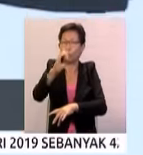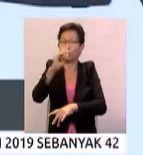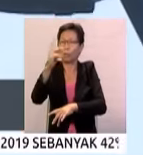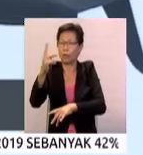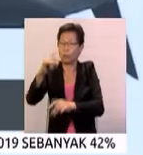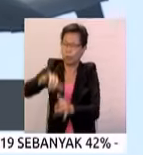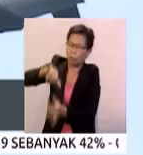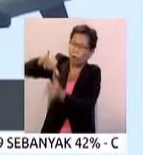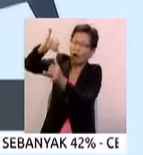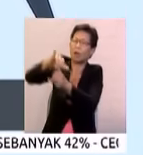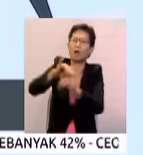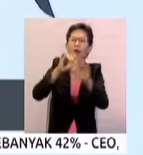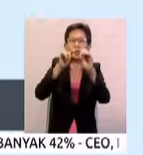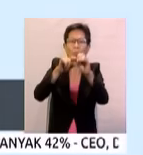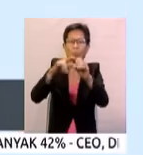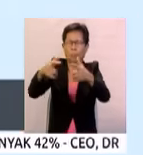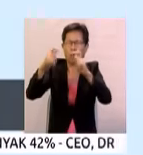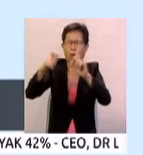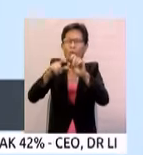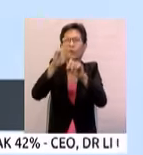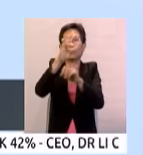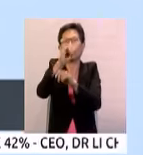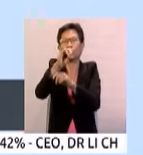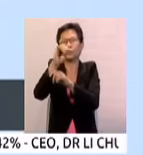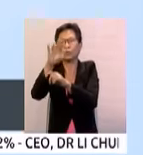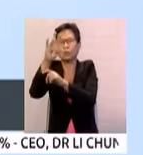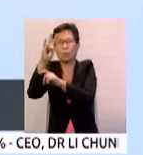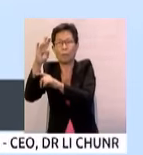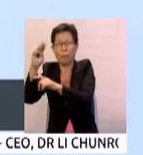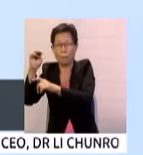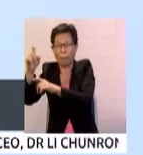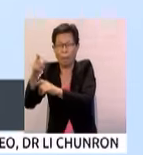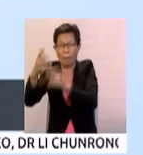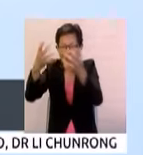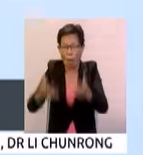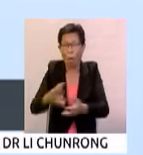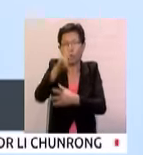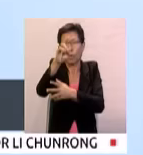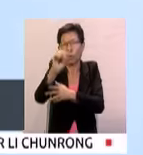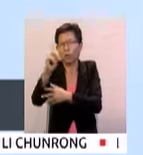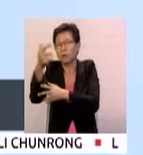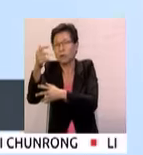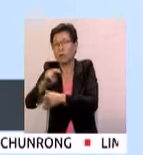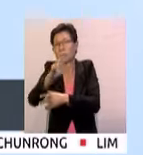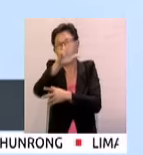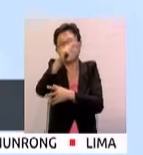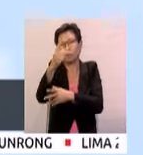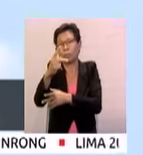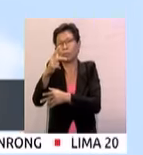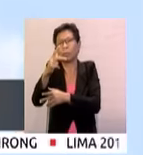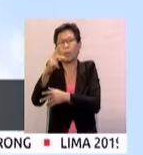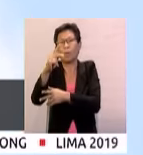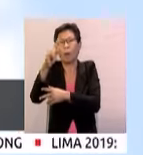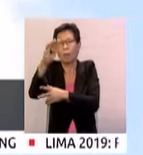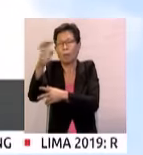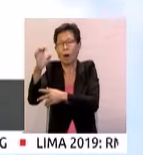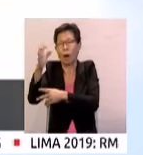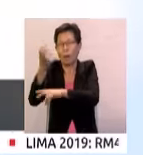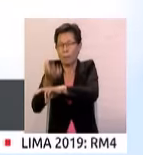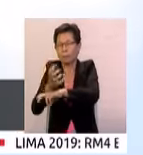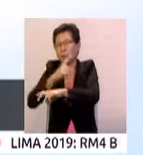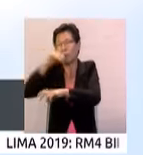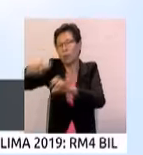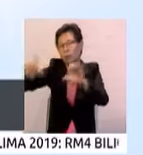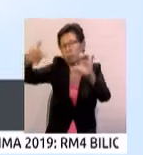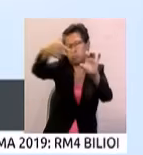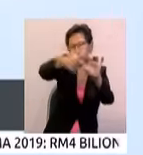sehingga 0.72 Mach. Ia juga berupaya membawa bebanan 20 tan sejauh 3,400 batu nautika tanpa perlu mengisi